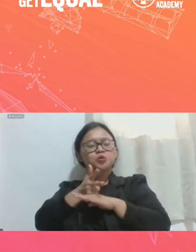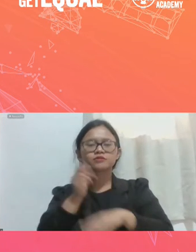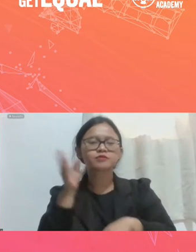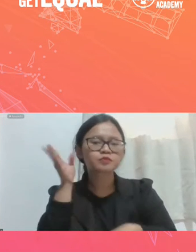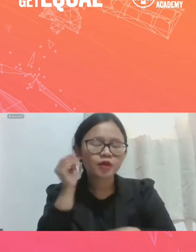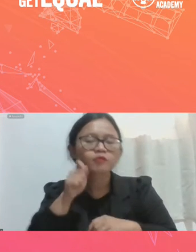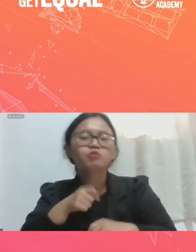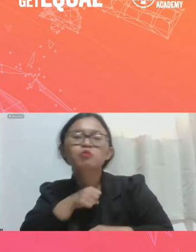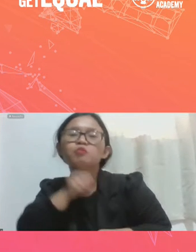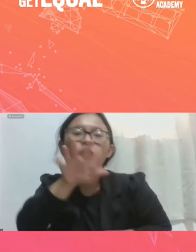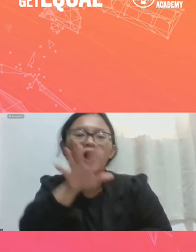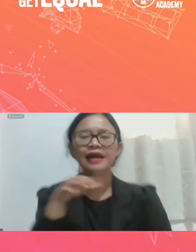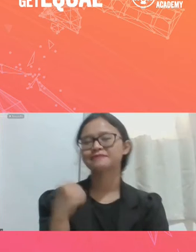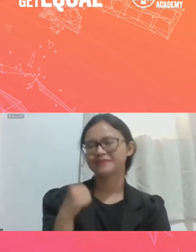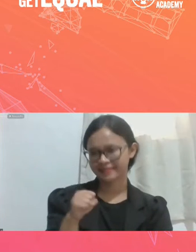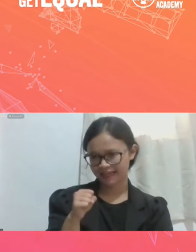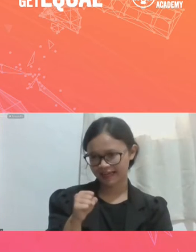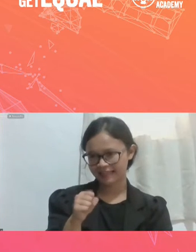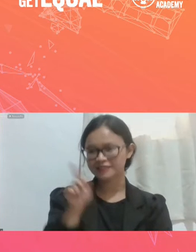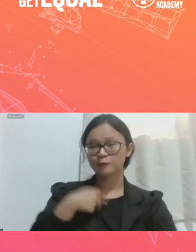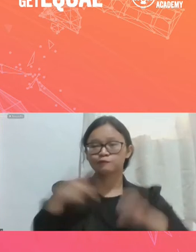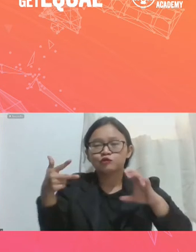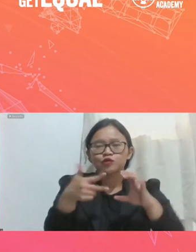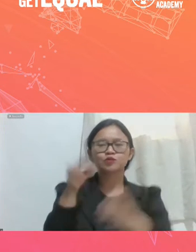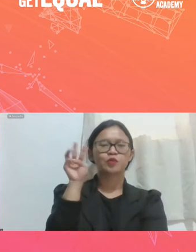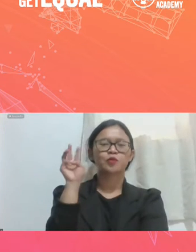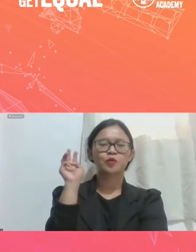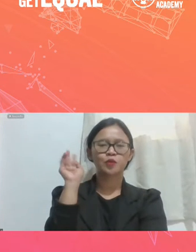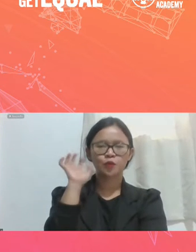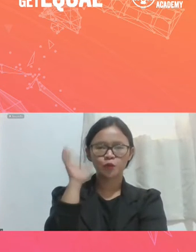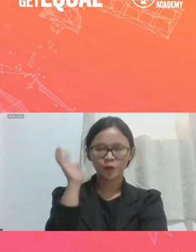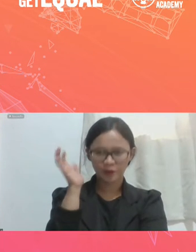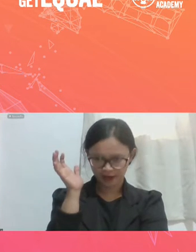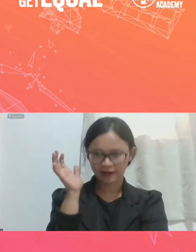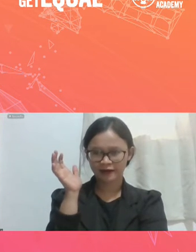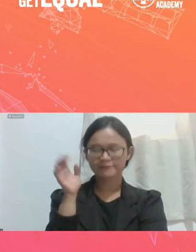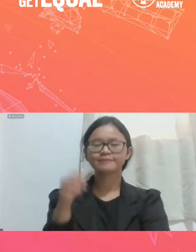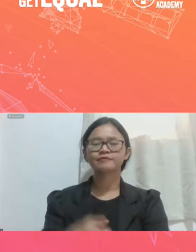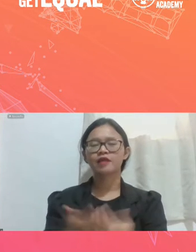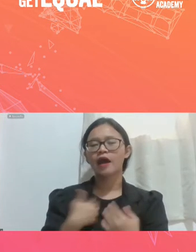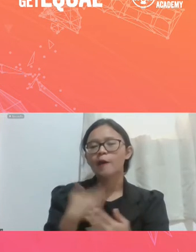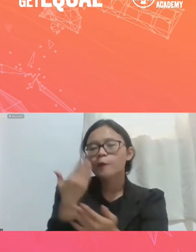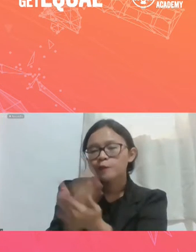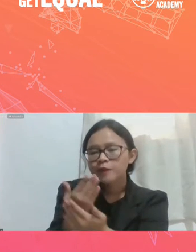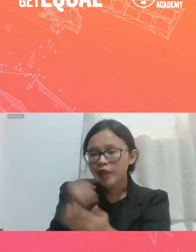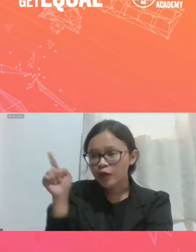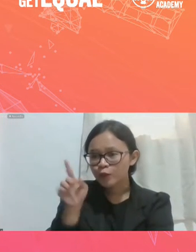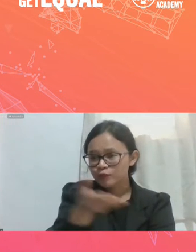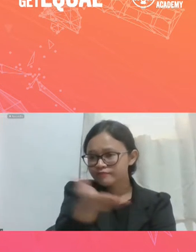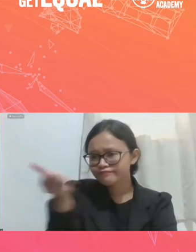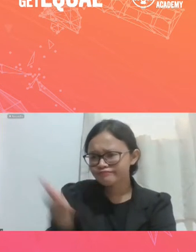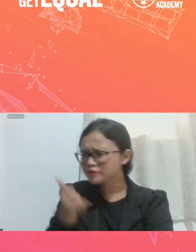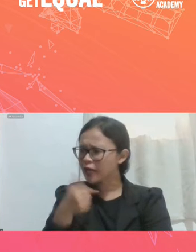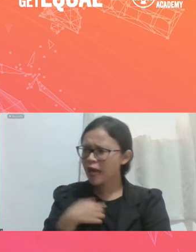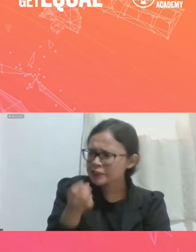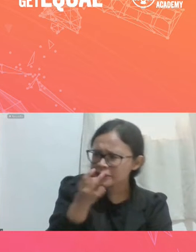di fitur Zoom Webinar. Kami selaku panitia penyelenggara meminta persetujuan dari teman-teman, dari